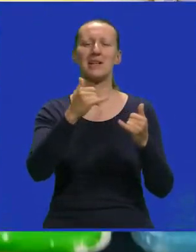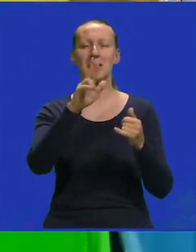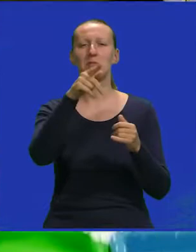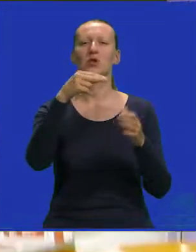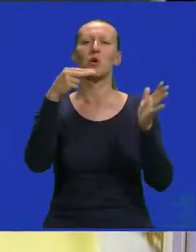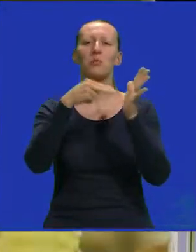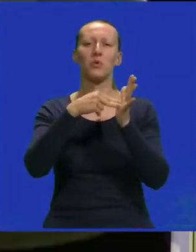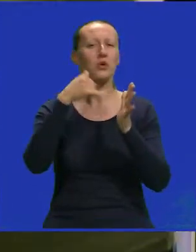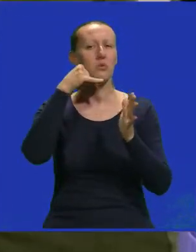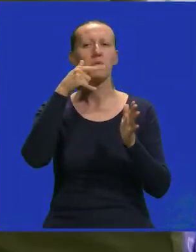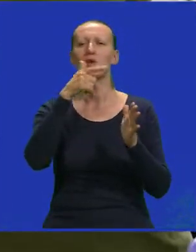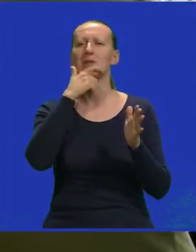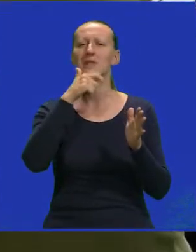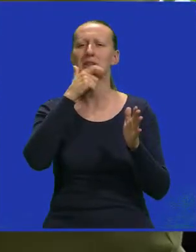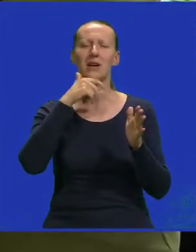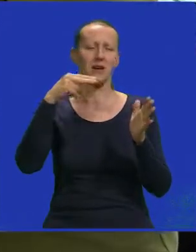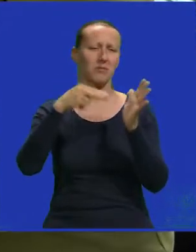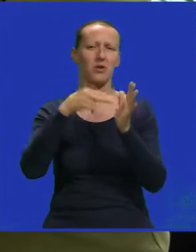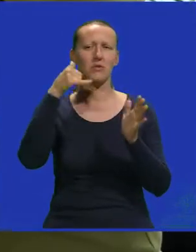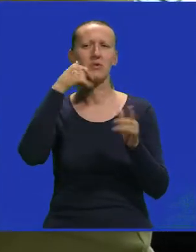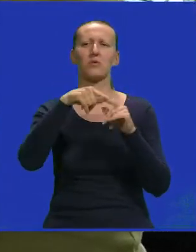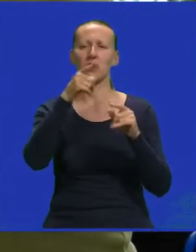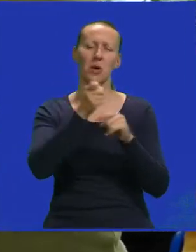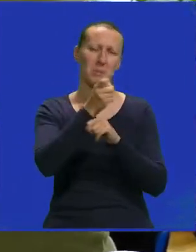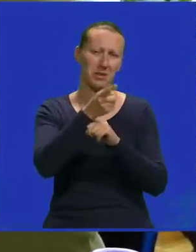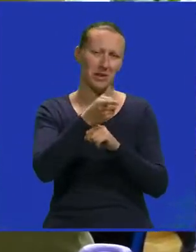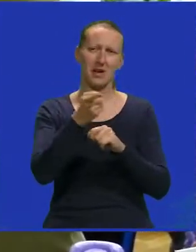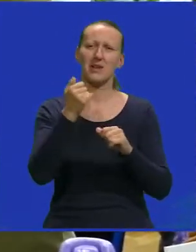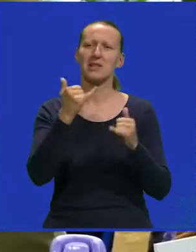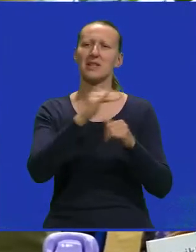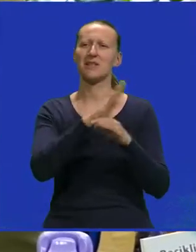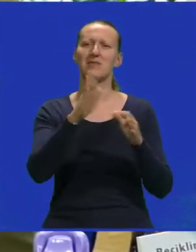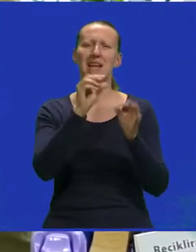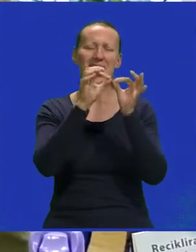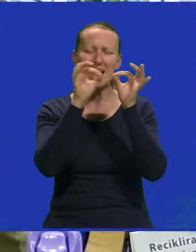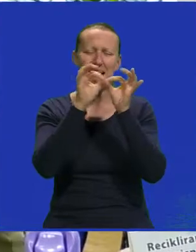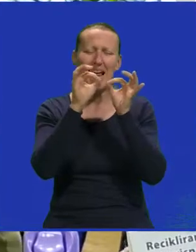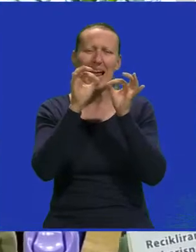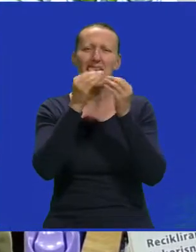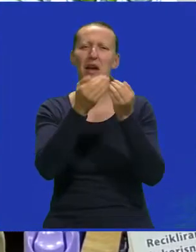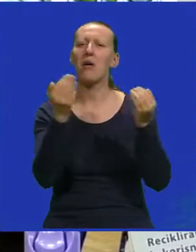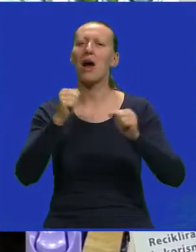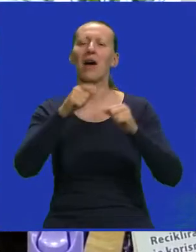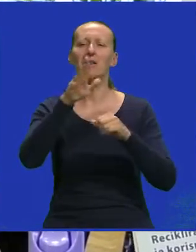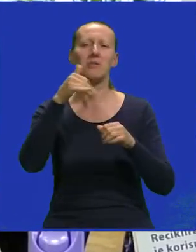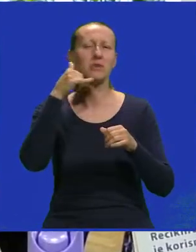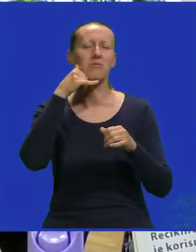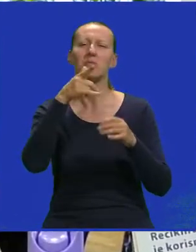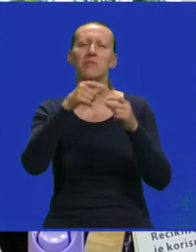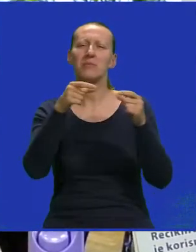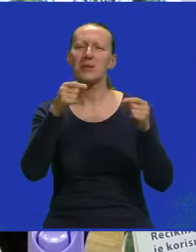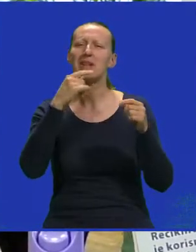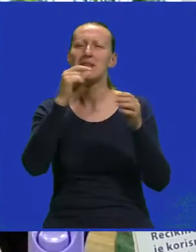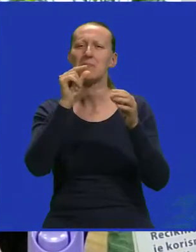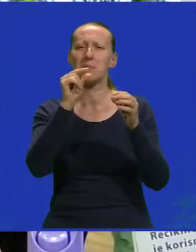imaš punjač, ovo je neki starinski punjač, zato ćemo ga hititi ja, sad su svi neki tanki moderni, kakov ti imaš neki tanki moderni?